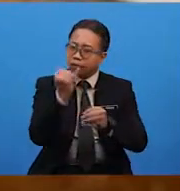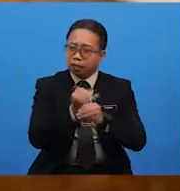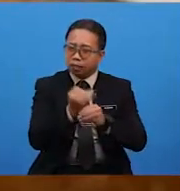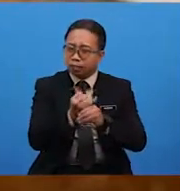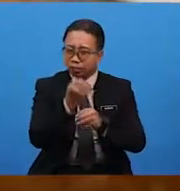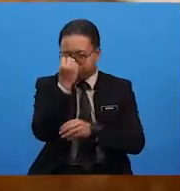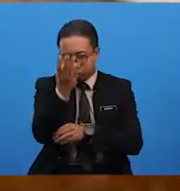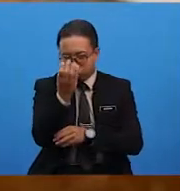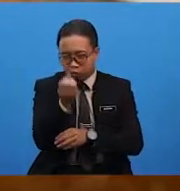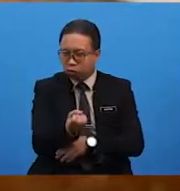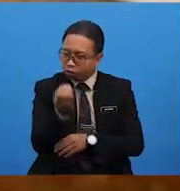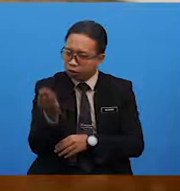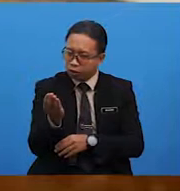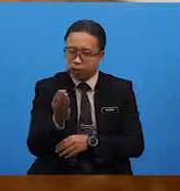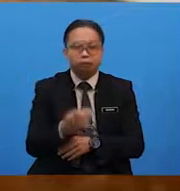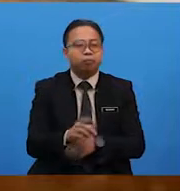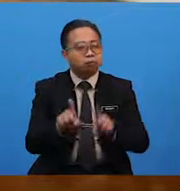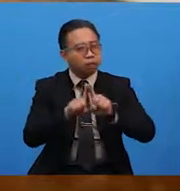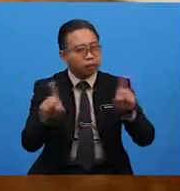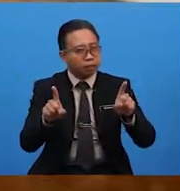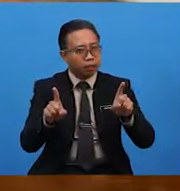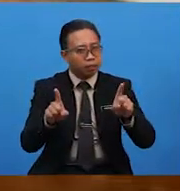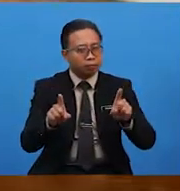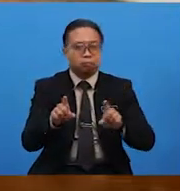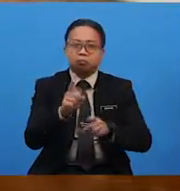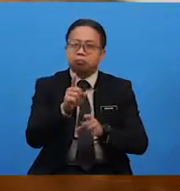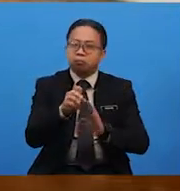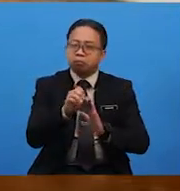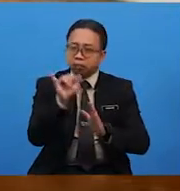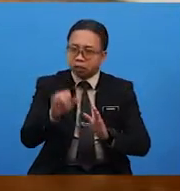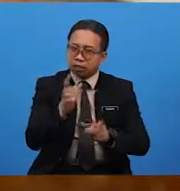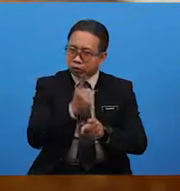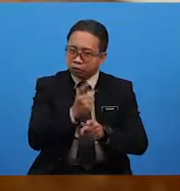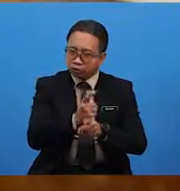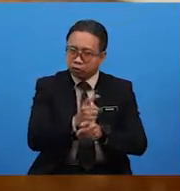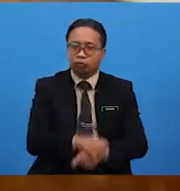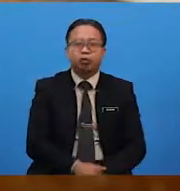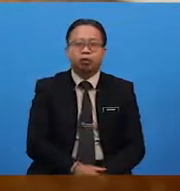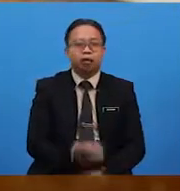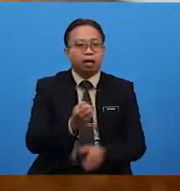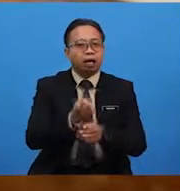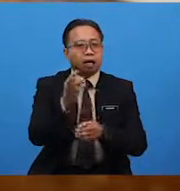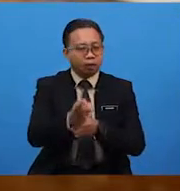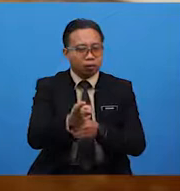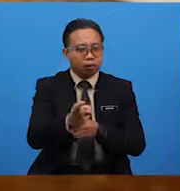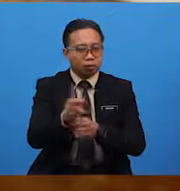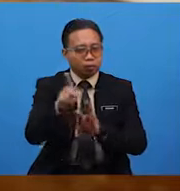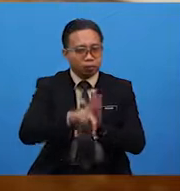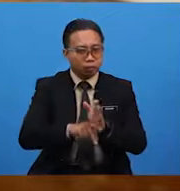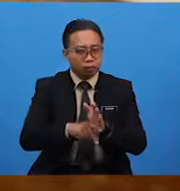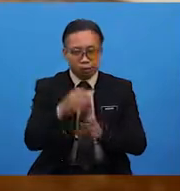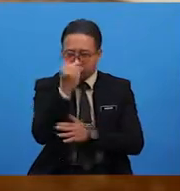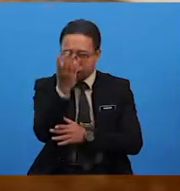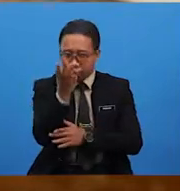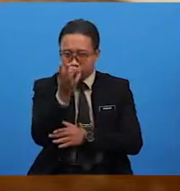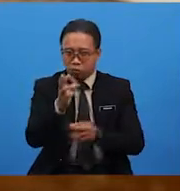mencipta objek yang berbeza dengan objek yang sebenar dari segi bentuk komposisi atau juga pengolahan